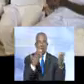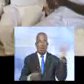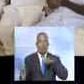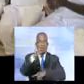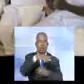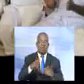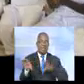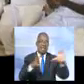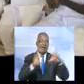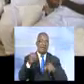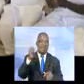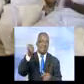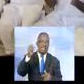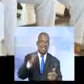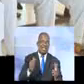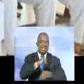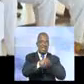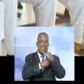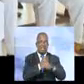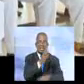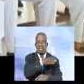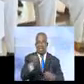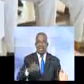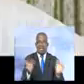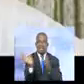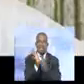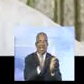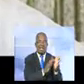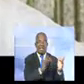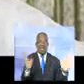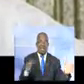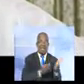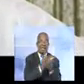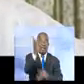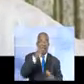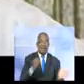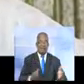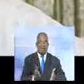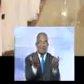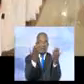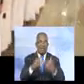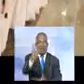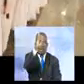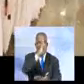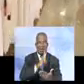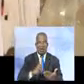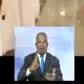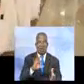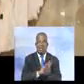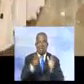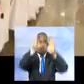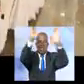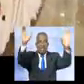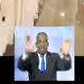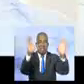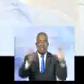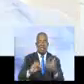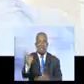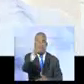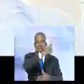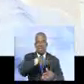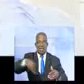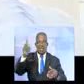religieuse décide de lui rendre un hommage. Prières en faveur de la paix, prêches et adorations ont meublé cette cérémonie. Cérémonie religieuse qui, selon le conseil